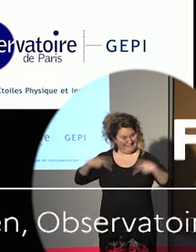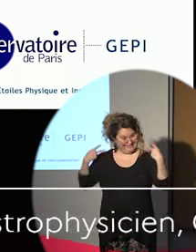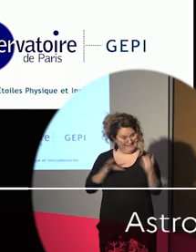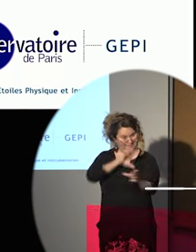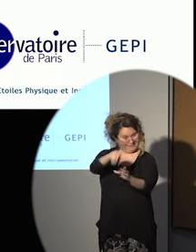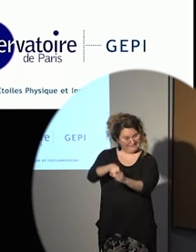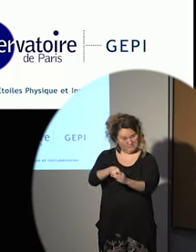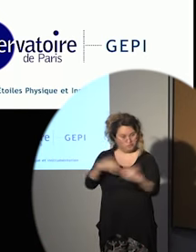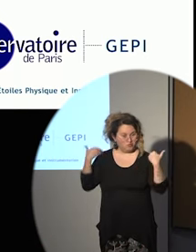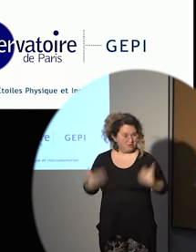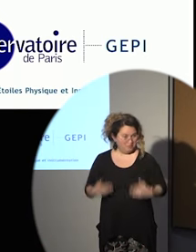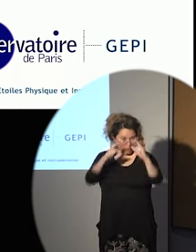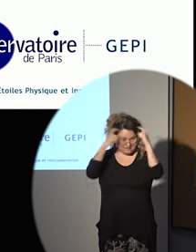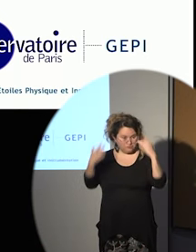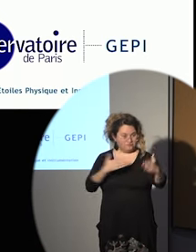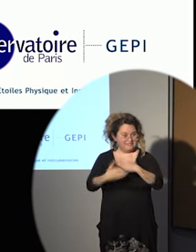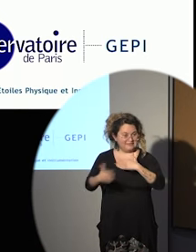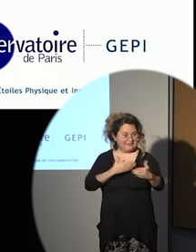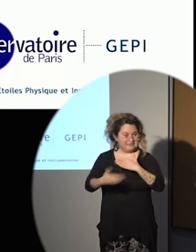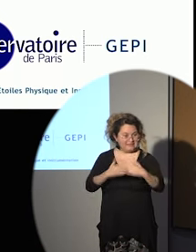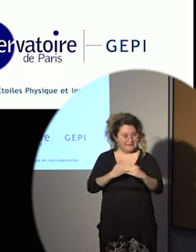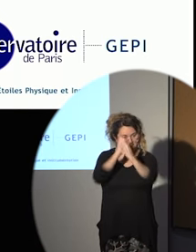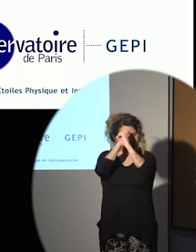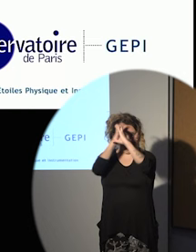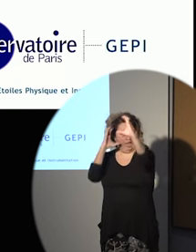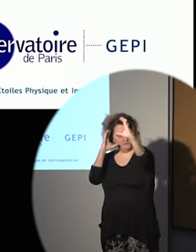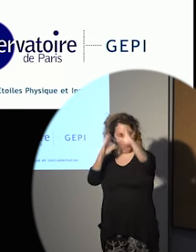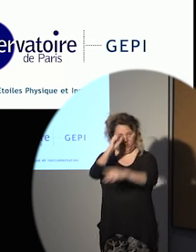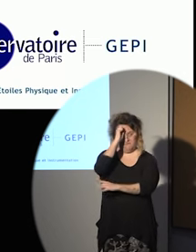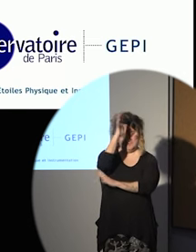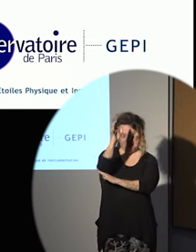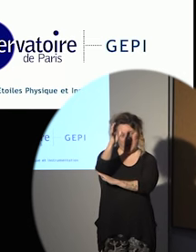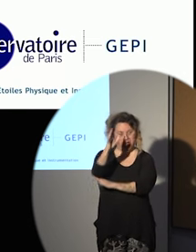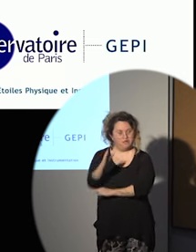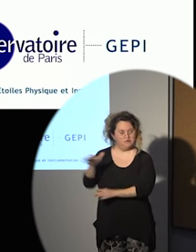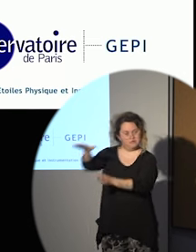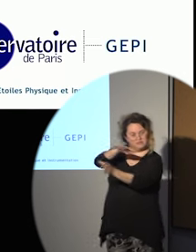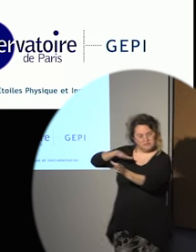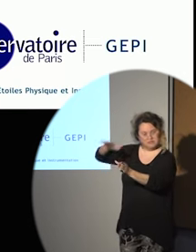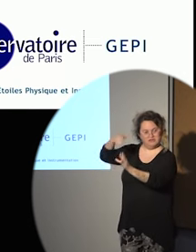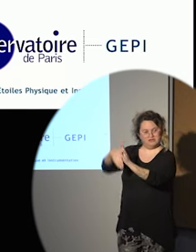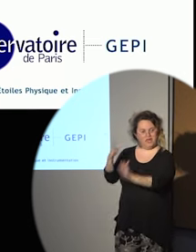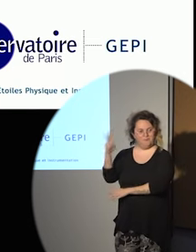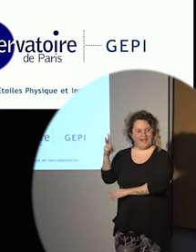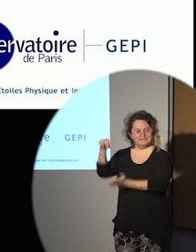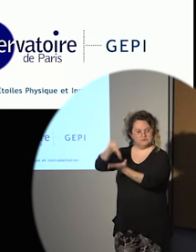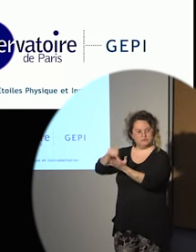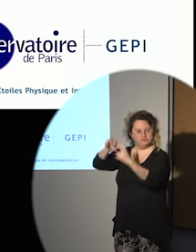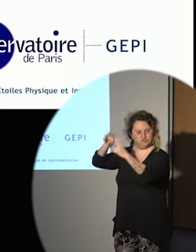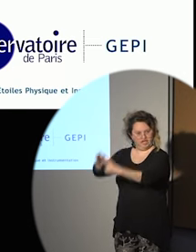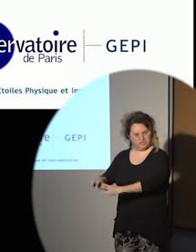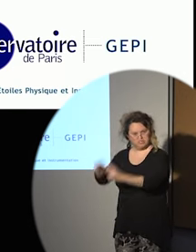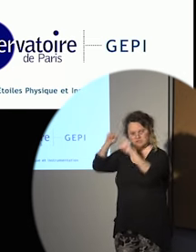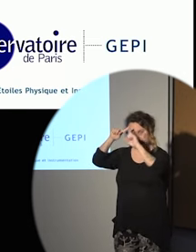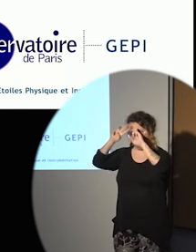tant qu'astrophysicien à l'Observatoire de Paris, dans lequel j'ai pu travailler d'abord en cosmologie. Et puis plus tard, j'ai